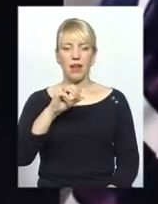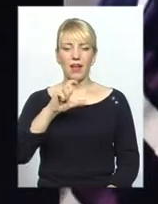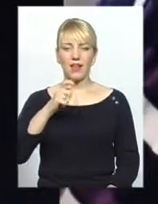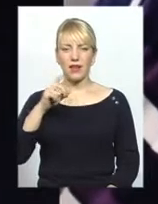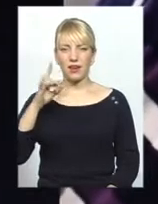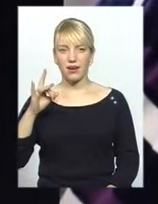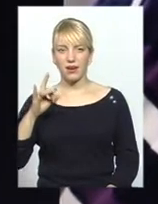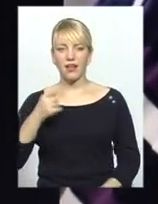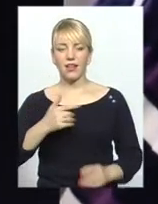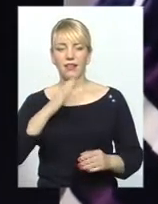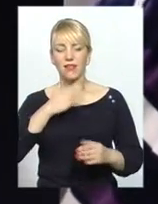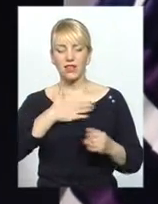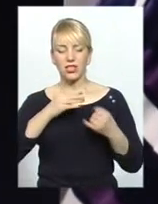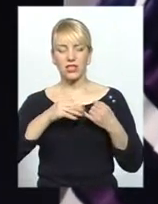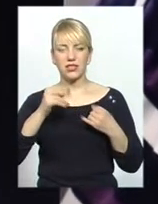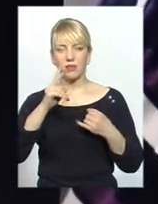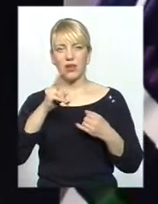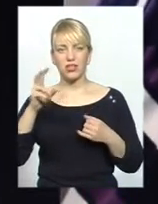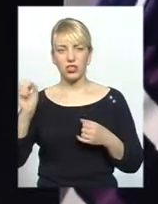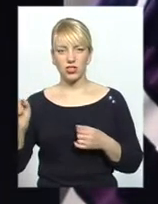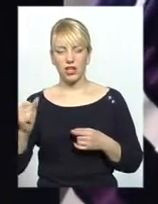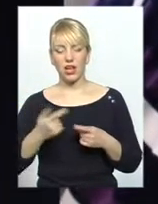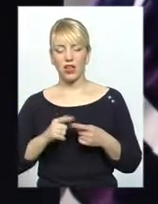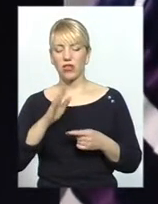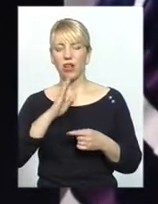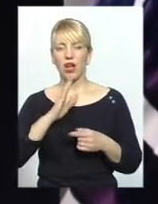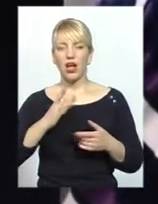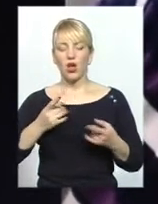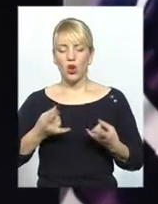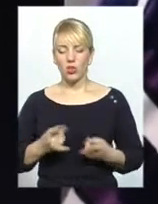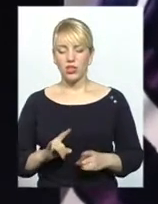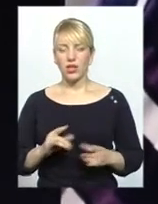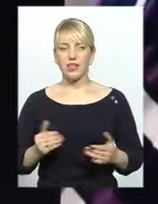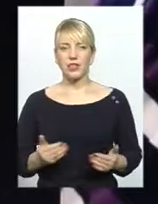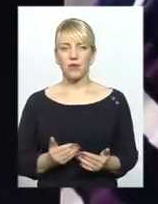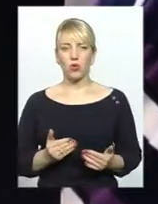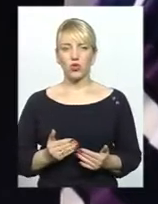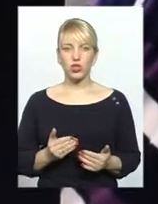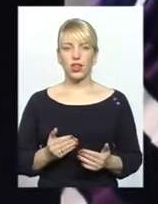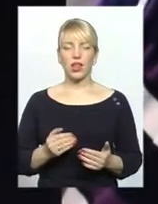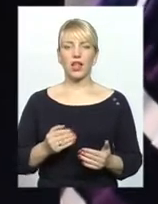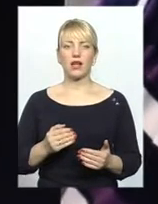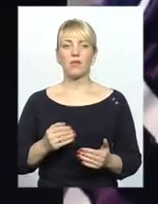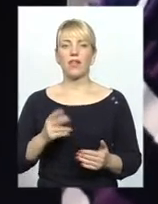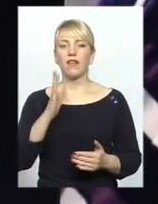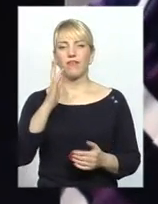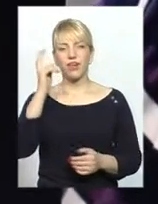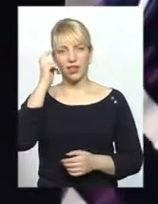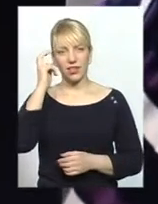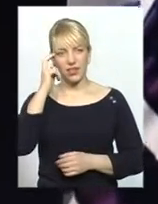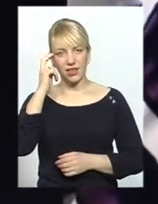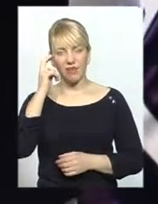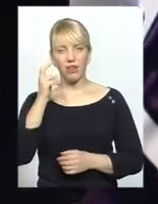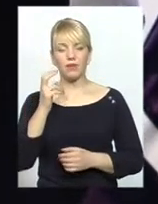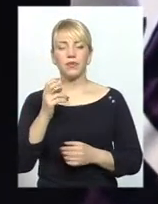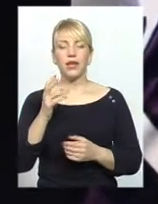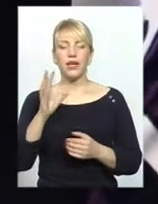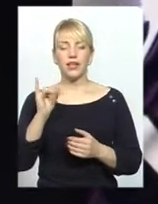она родилась и прожила свою сознательную часть жизни в Киеве, вот, приобрела